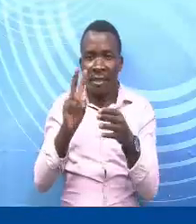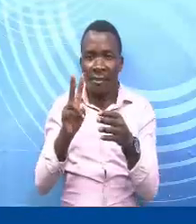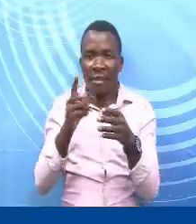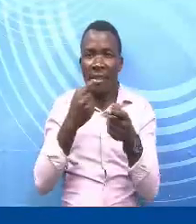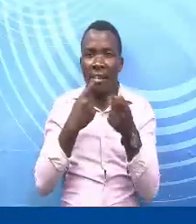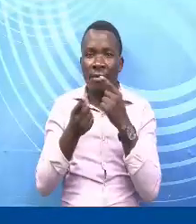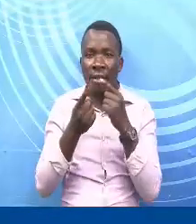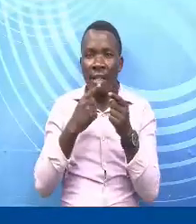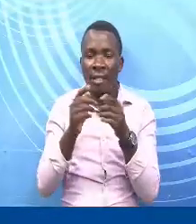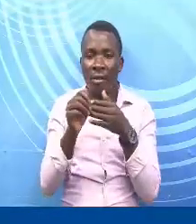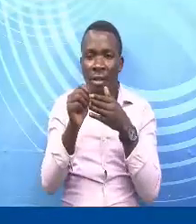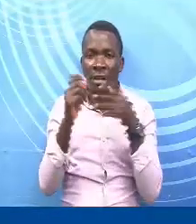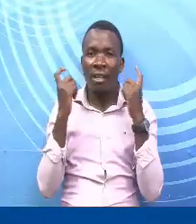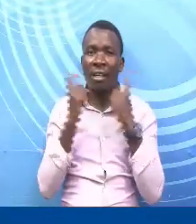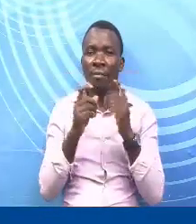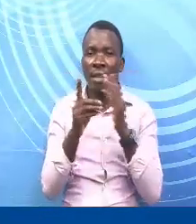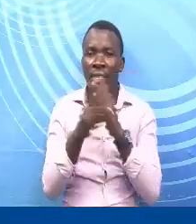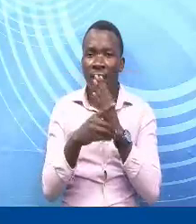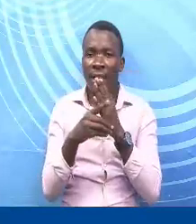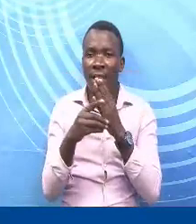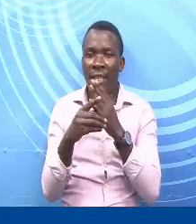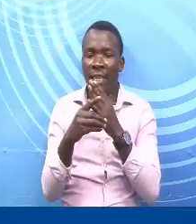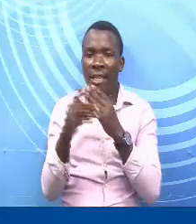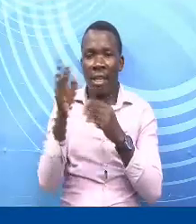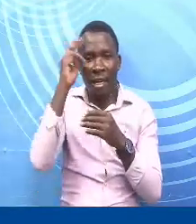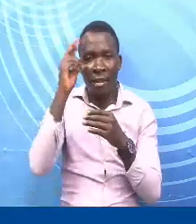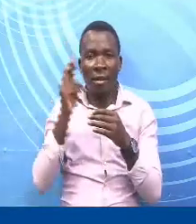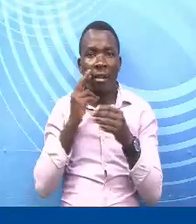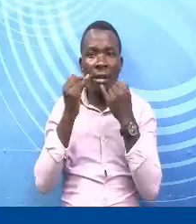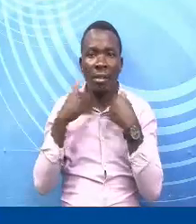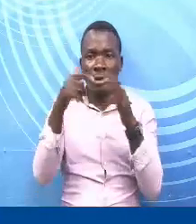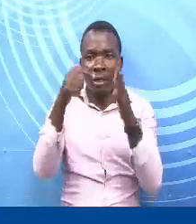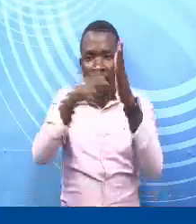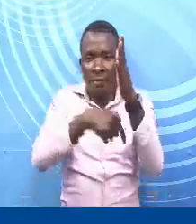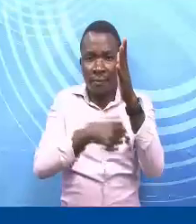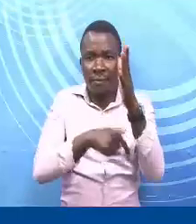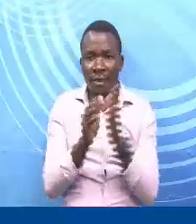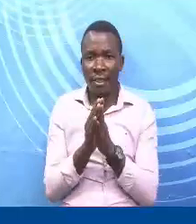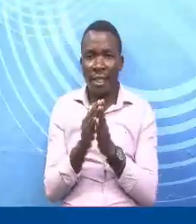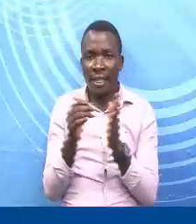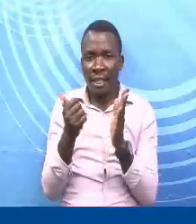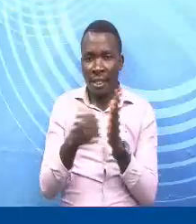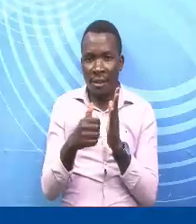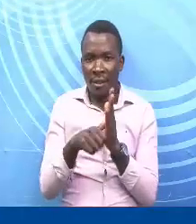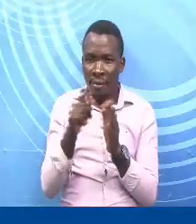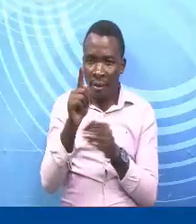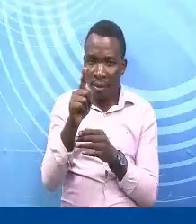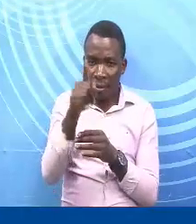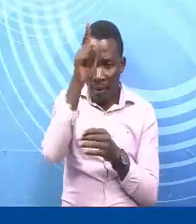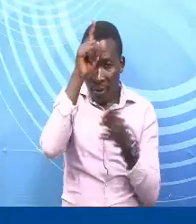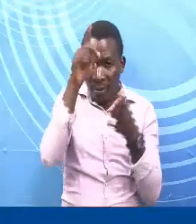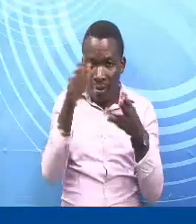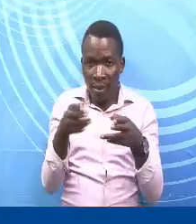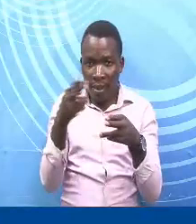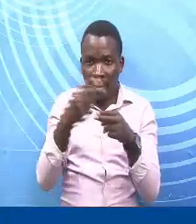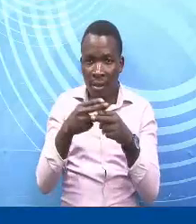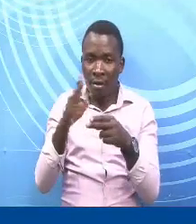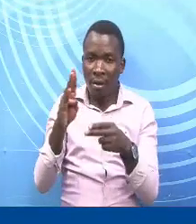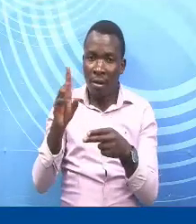nkuru icyo kibazo cy'umuturage wa witambwe umubyeyi witwa Blandine